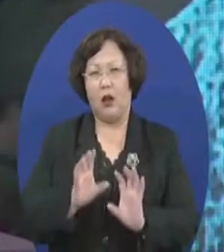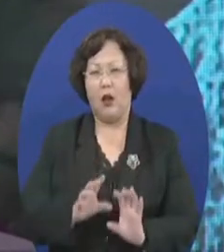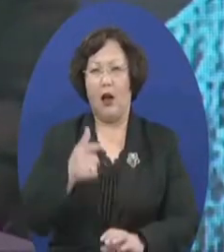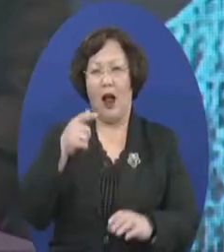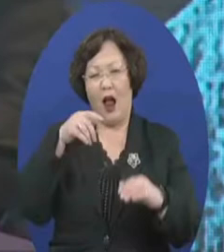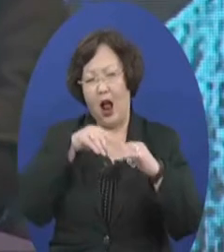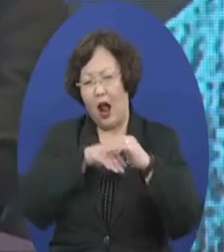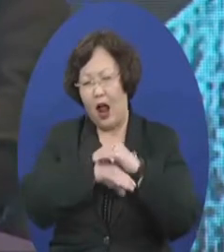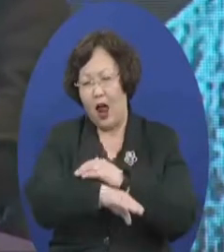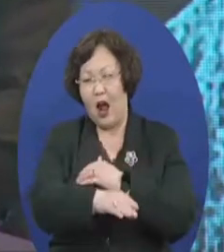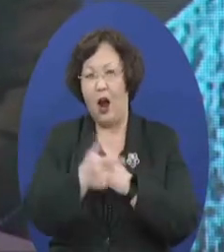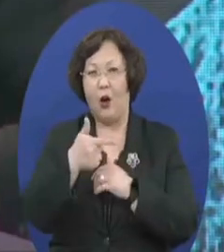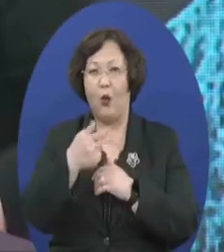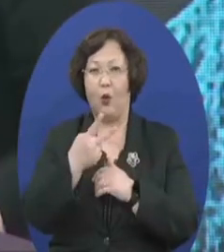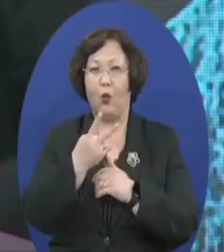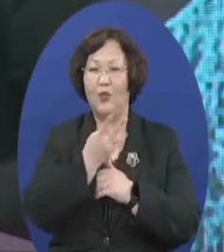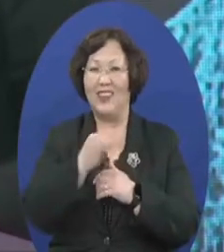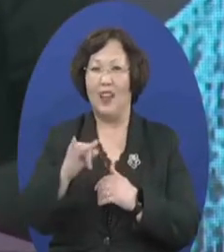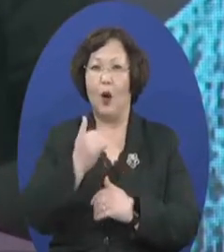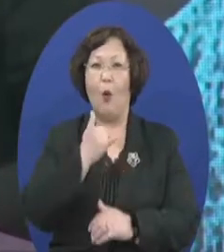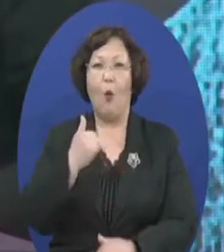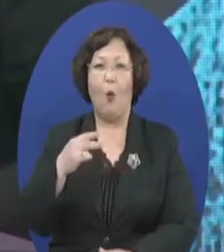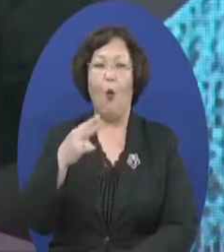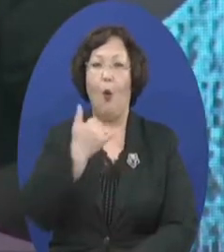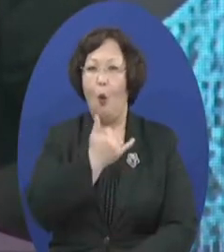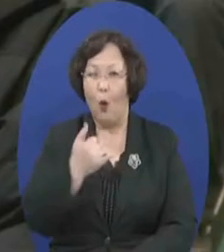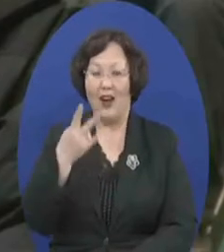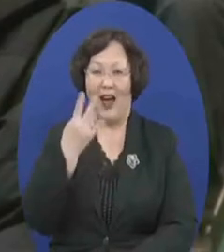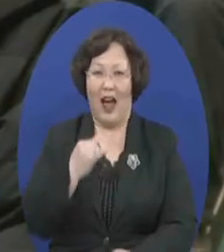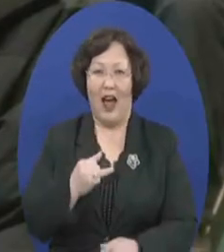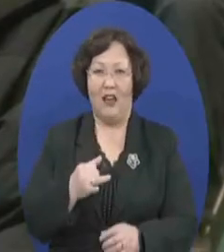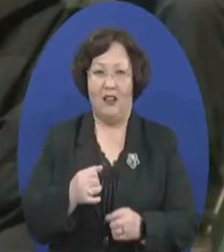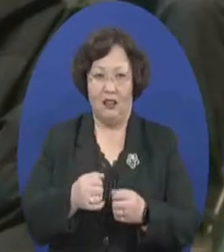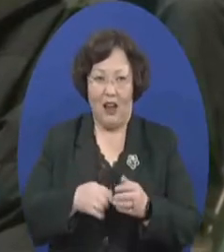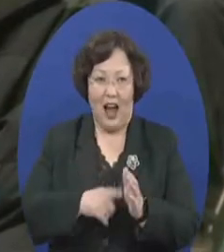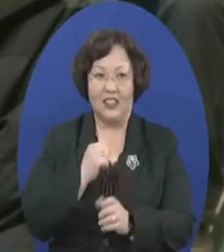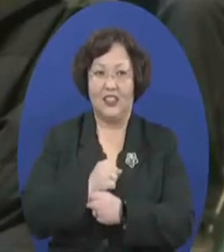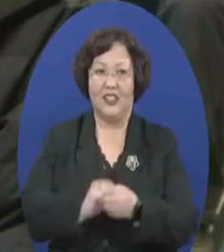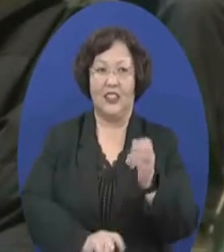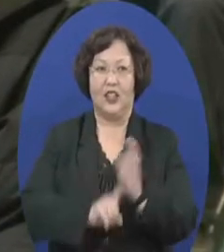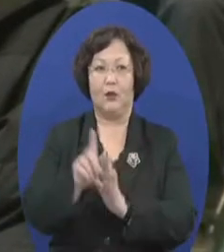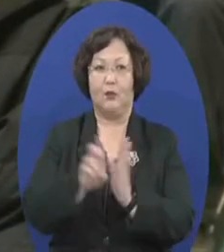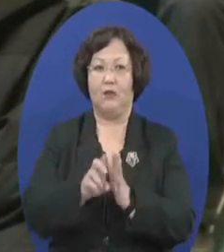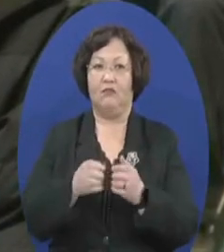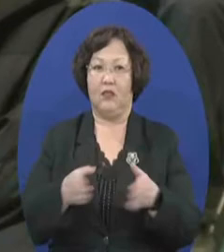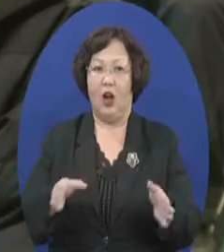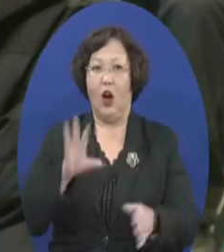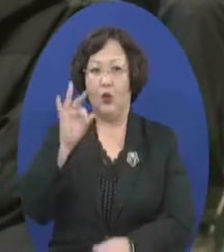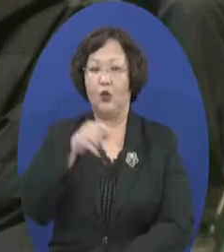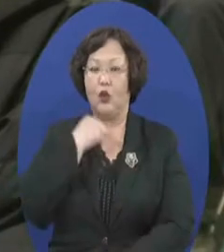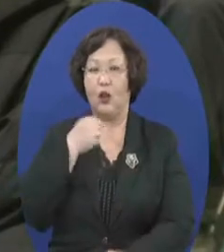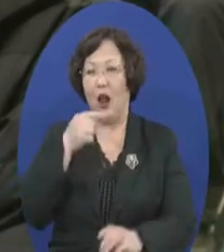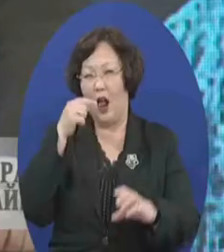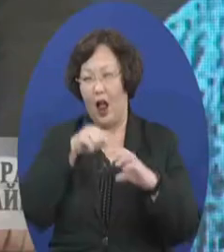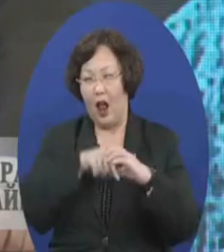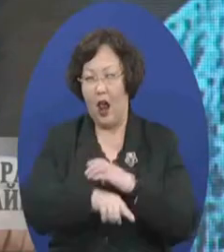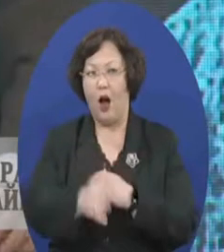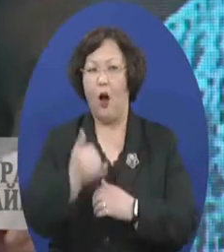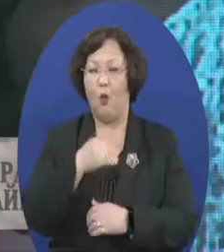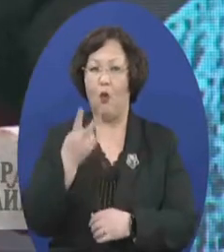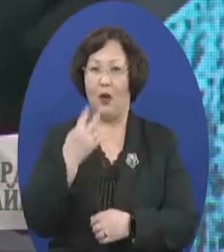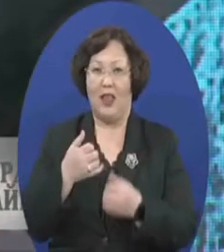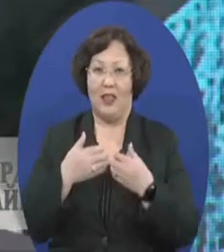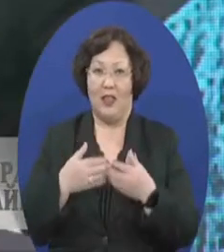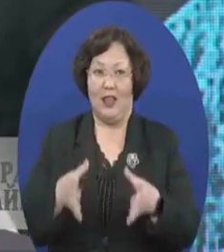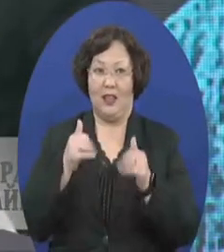байгуулалтын ажил өнөөдөр ийхүү эхлэх боломж бүрдэж байна. Оюут толгойн гүний уурхай бүрэн ашиглалтанд